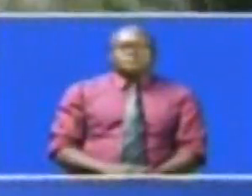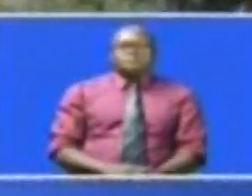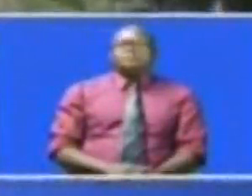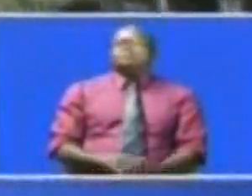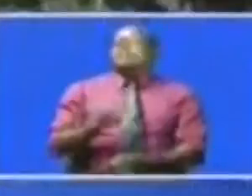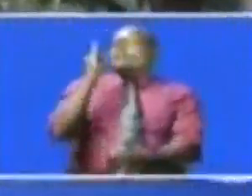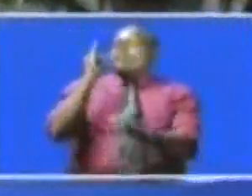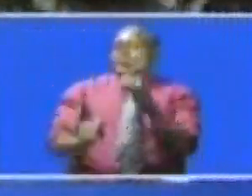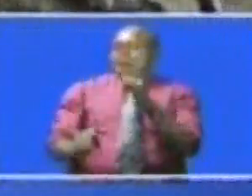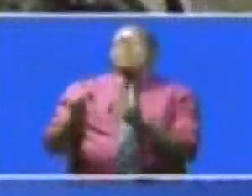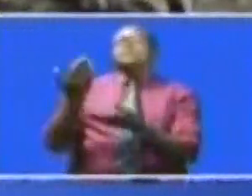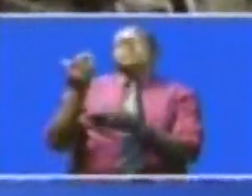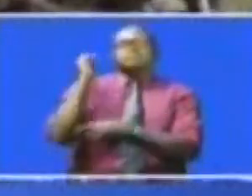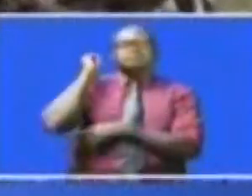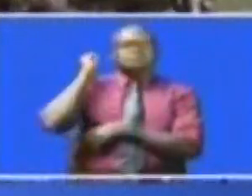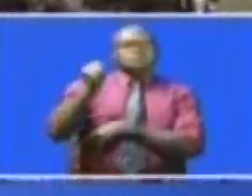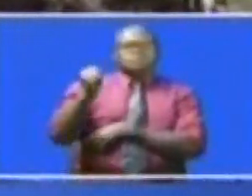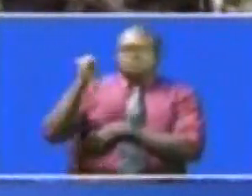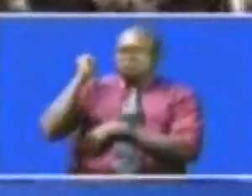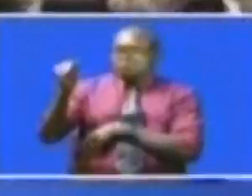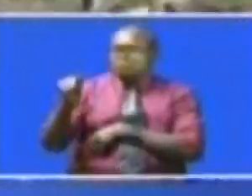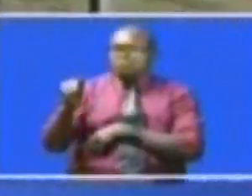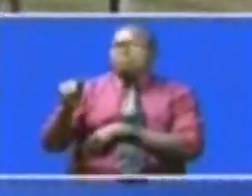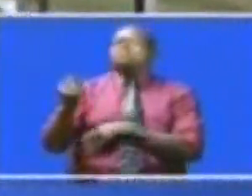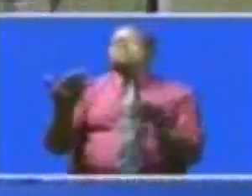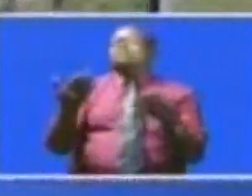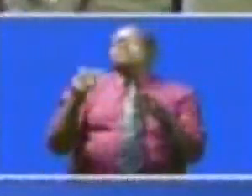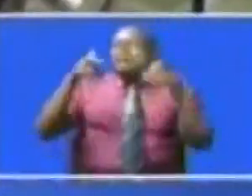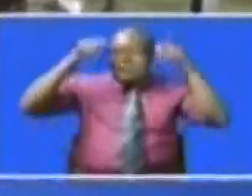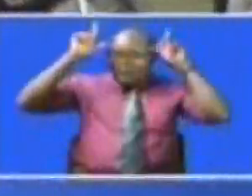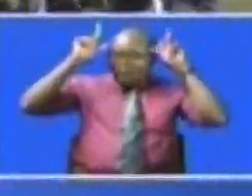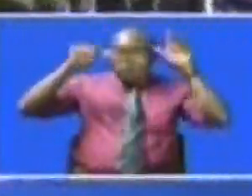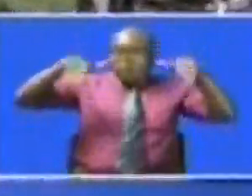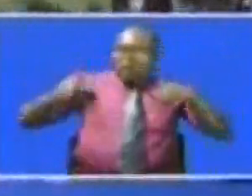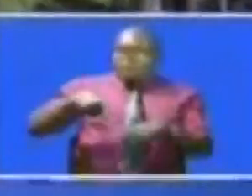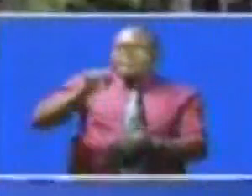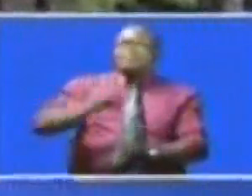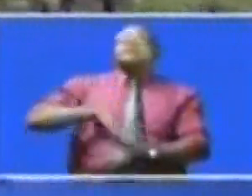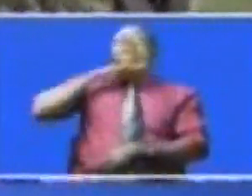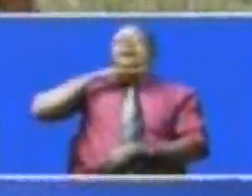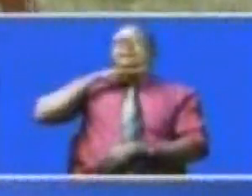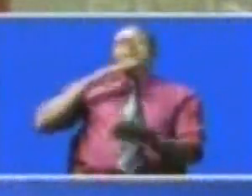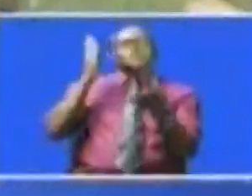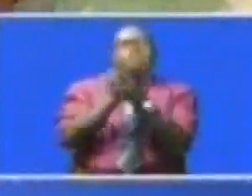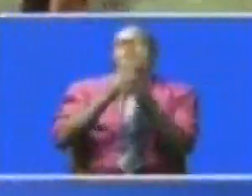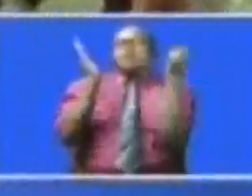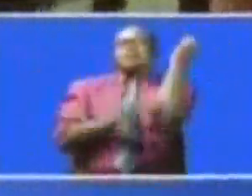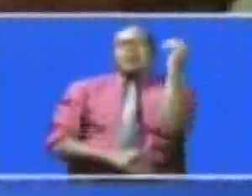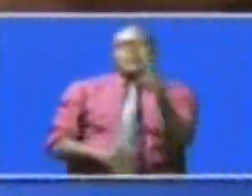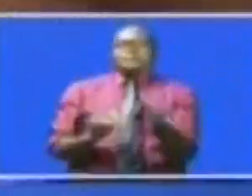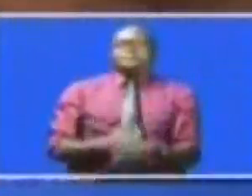Kisha kwa mkuki wanamdunga ng'ombe mmoja baada ya mwingine. Taswira ya jinsi ng'ombe hawa wanakufa ni ya kutisha.